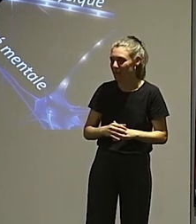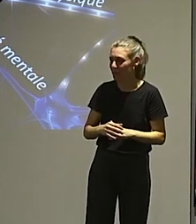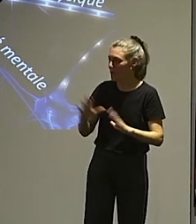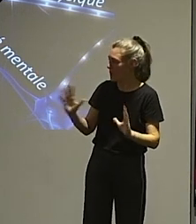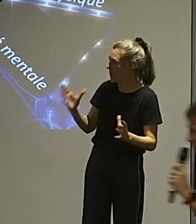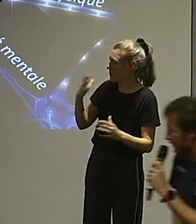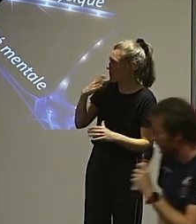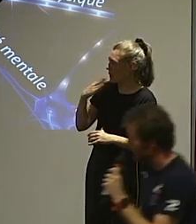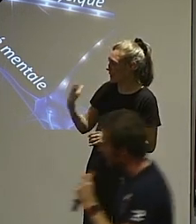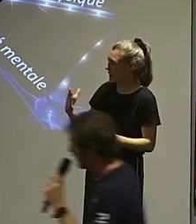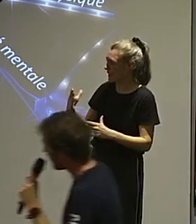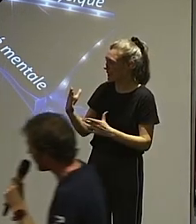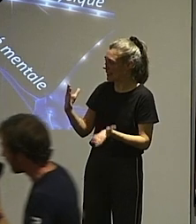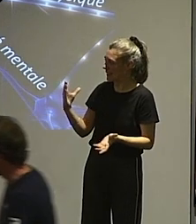Merci